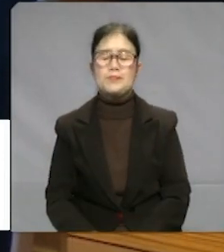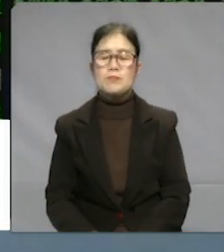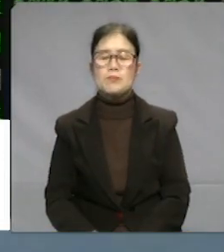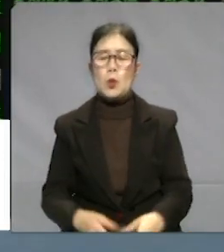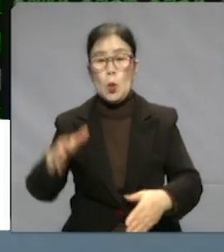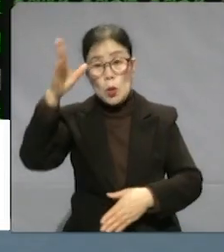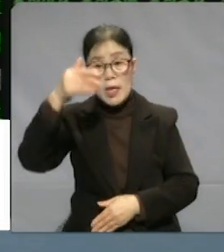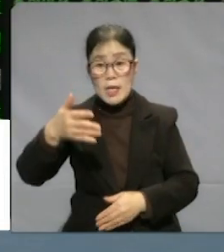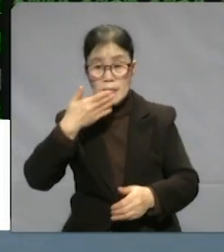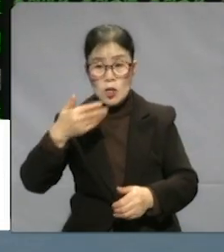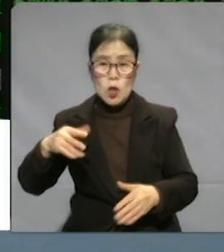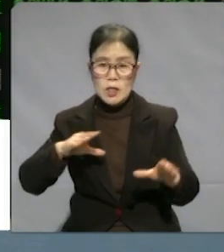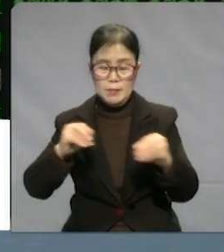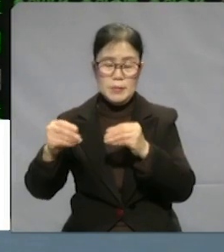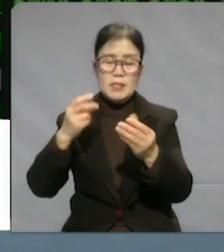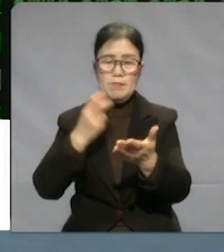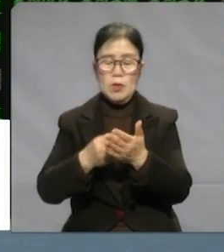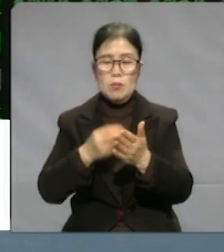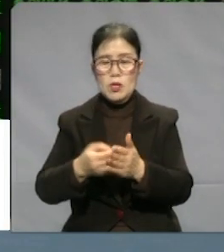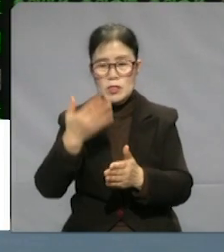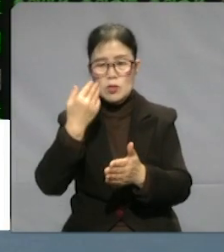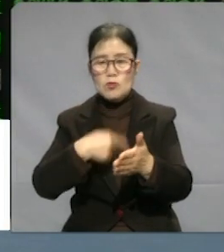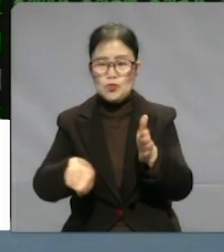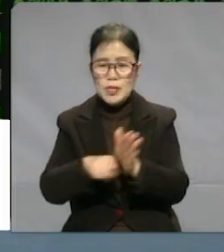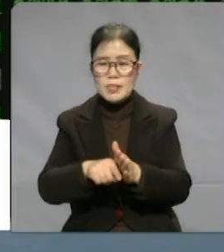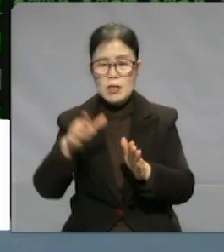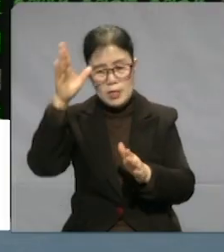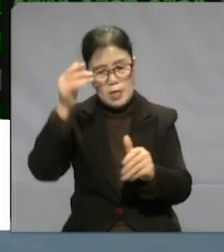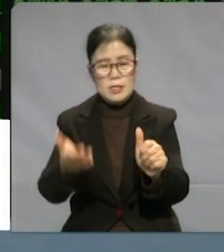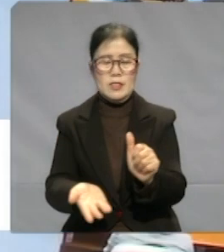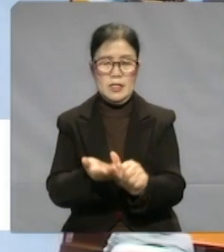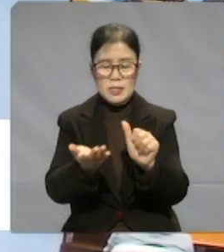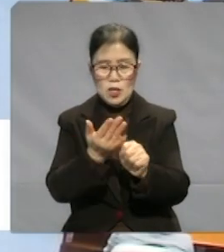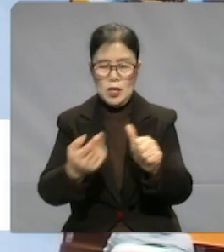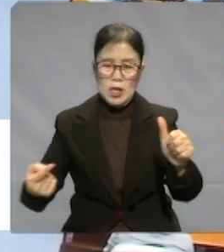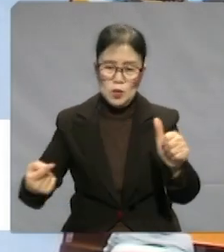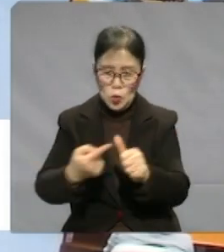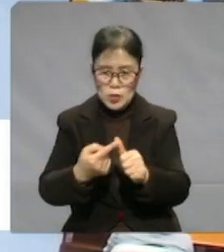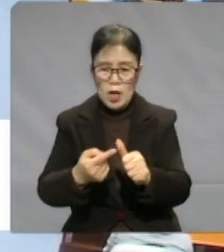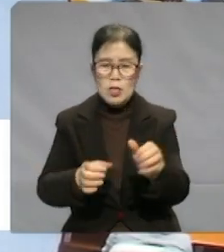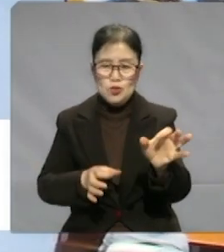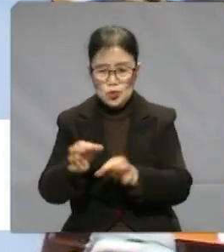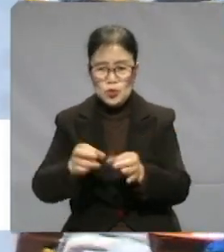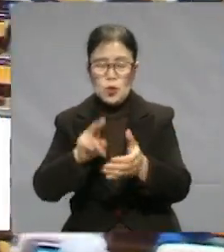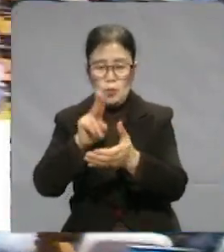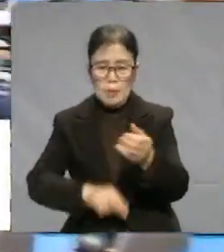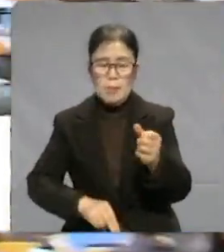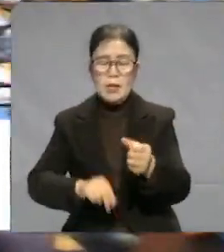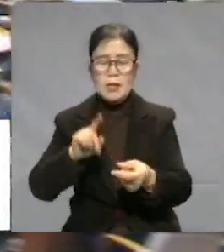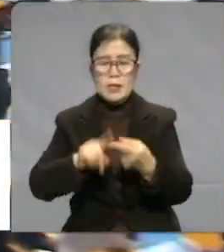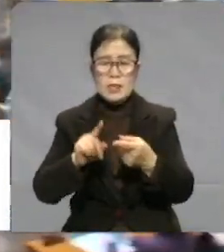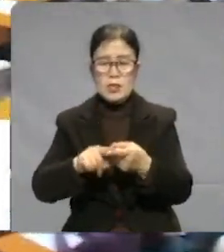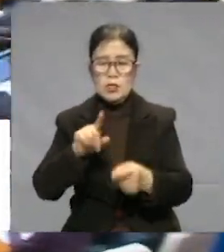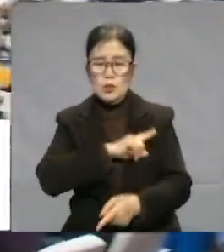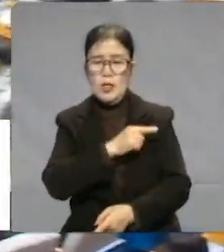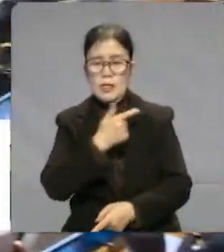통과된 개식용금지법은 식용을 위해서 개를 기르거나 도살 유통, 판매 행위에 대해서